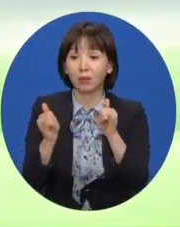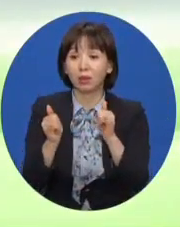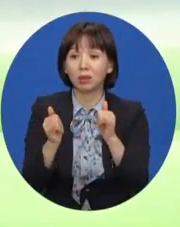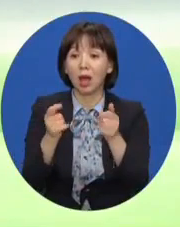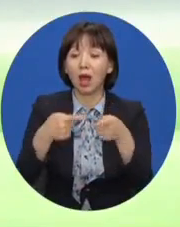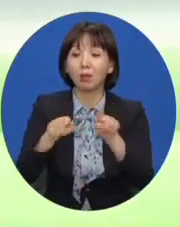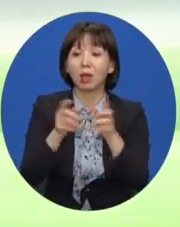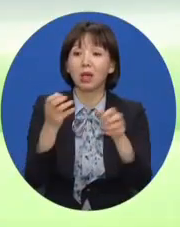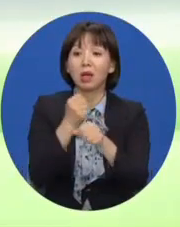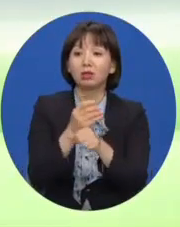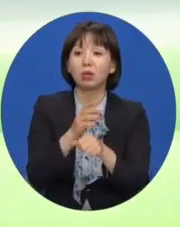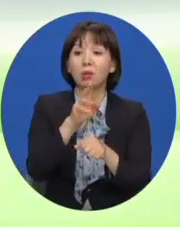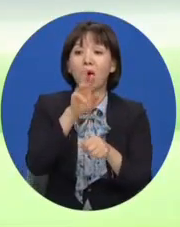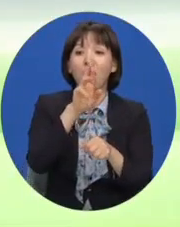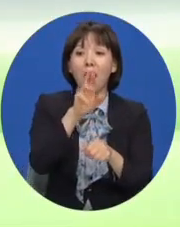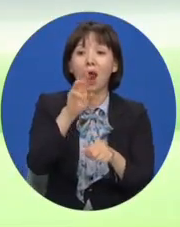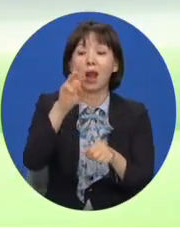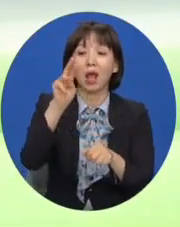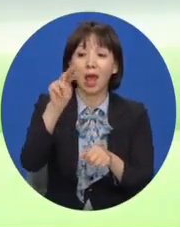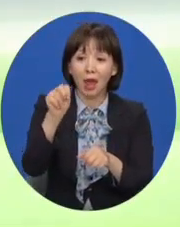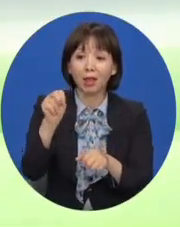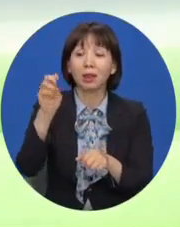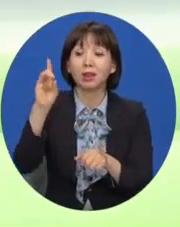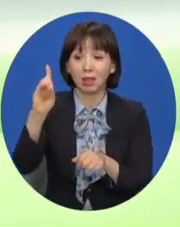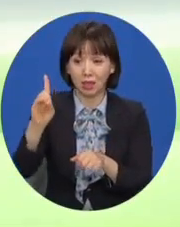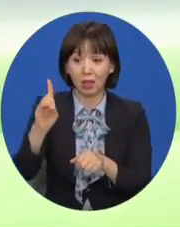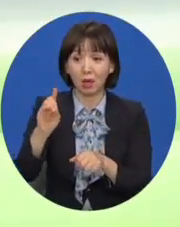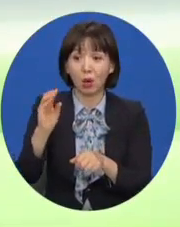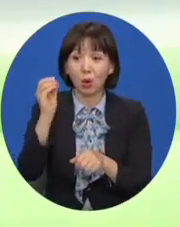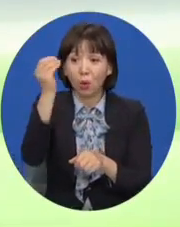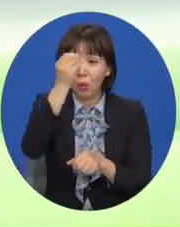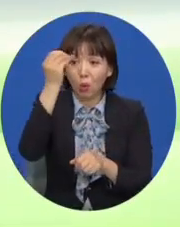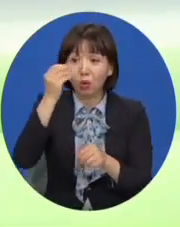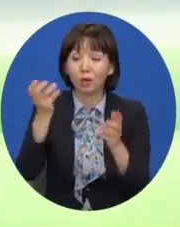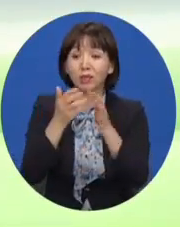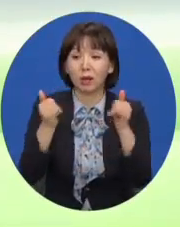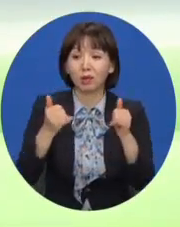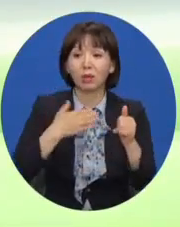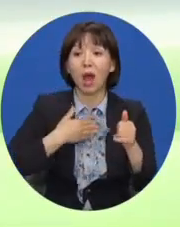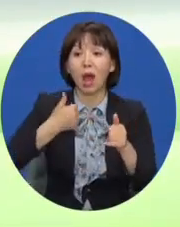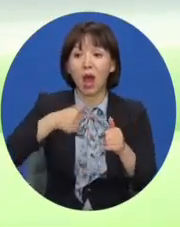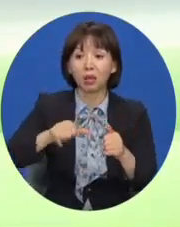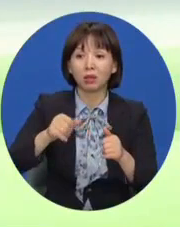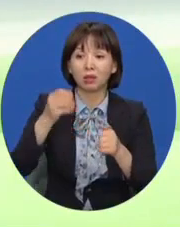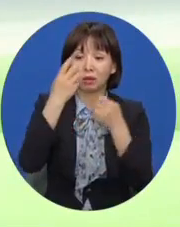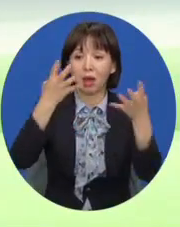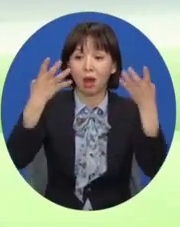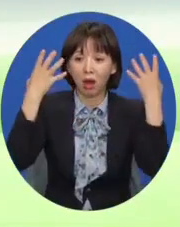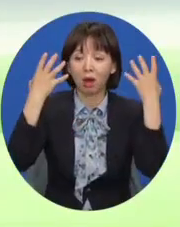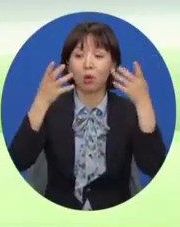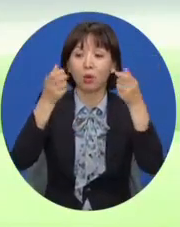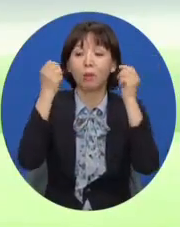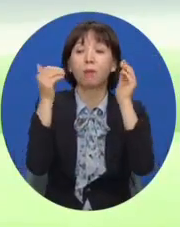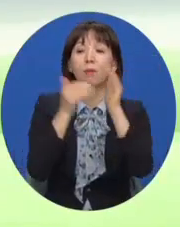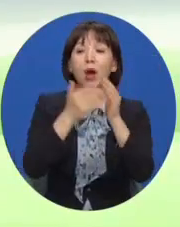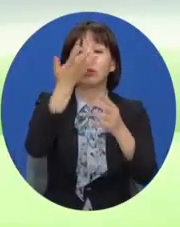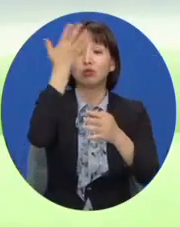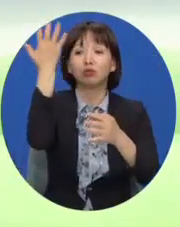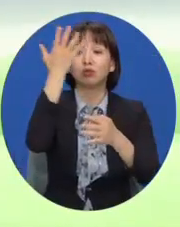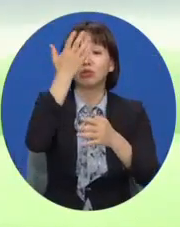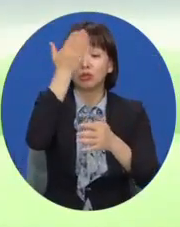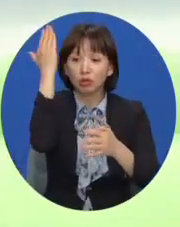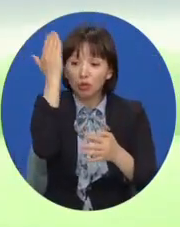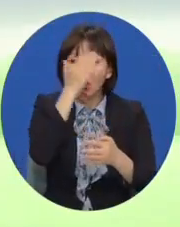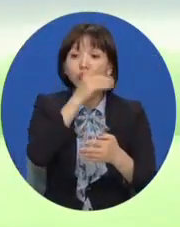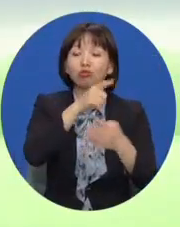아까 같은 R&D 이런 연구소를 만들면은 고급 인력이 저도 아들이 대학 나와 지금 청주가 있습니다만은 젊은이들이 취업할 수 있는 자리를 만들어야